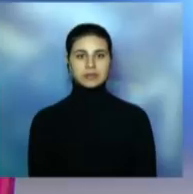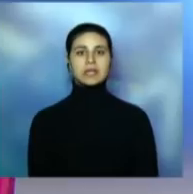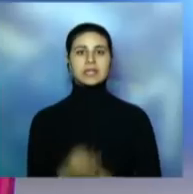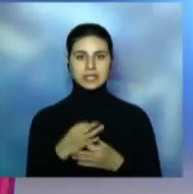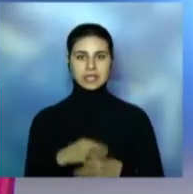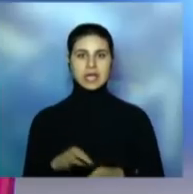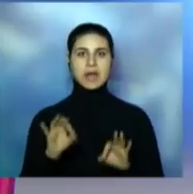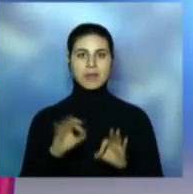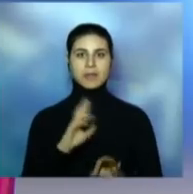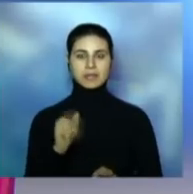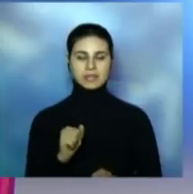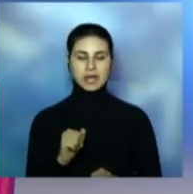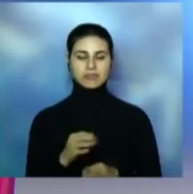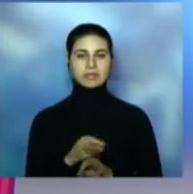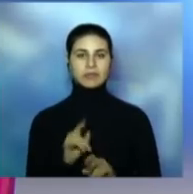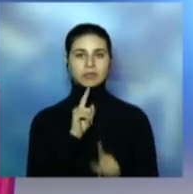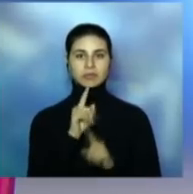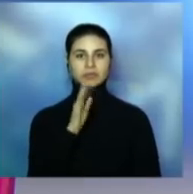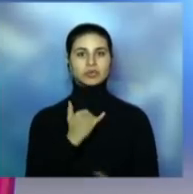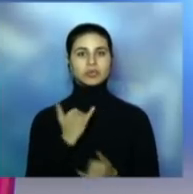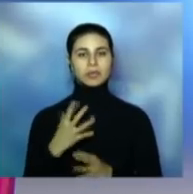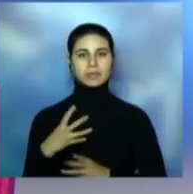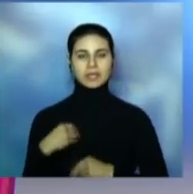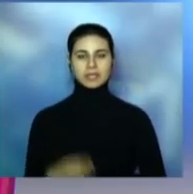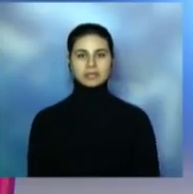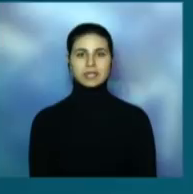თამამად და მსუყედ ვისაუბროთ უკვე ჩვენ სტუმრებთან.